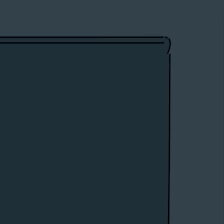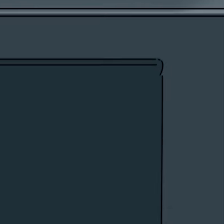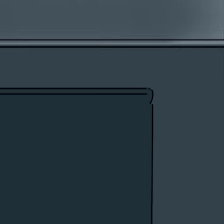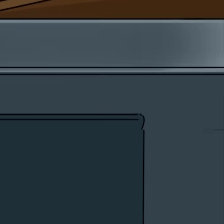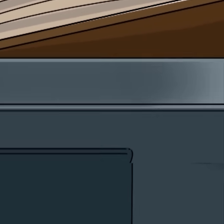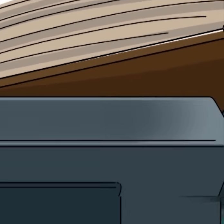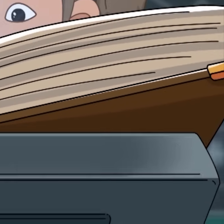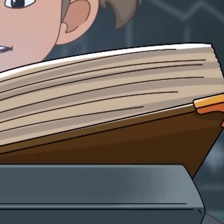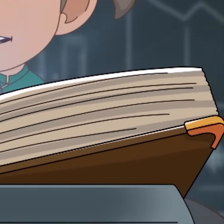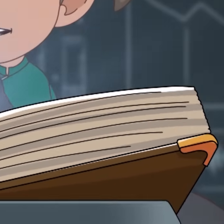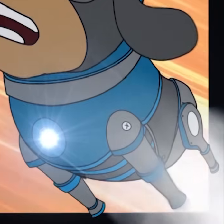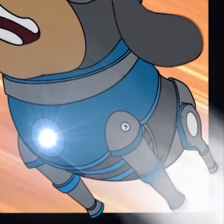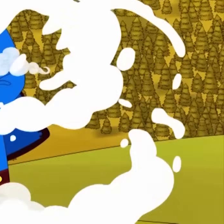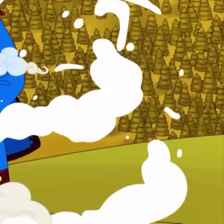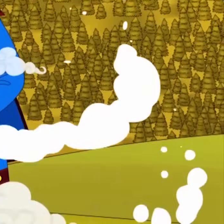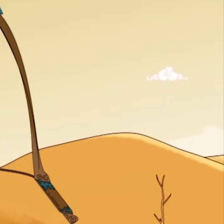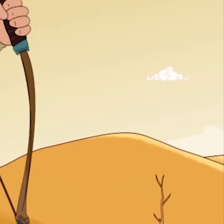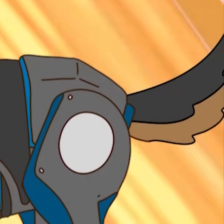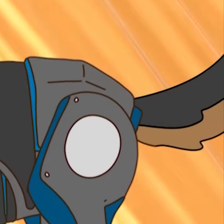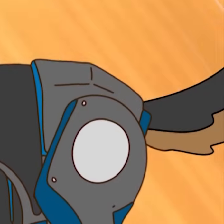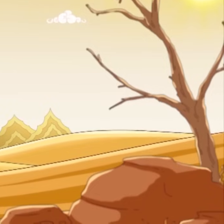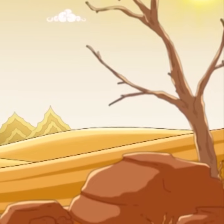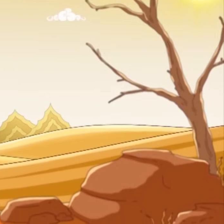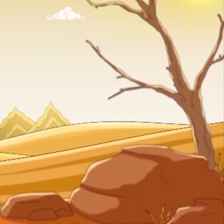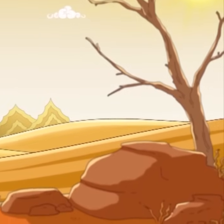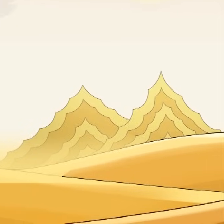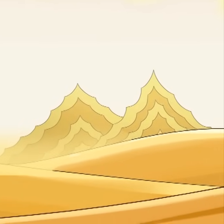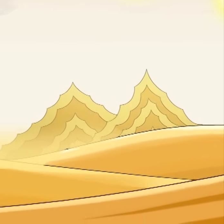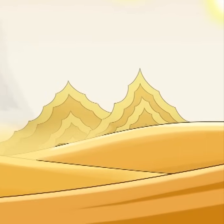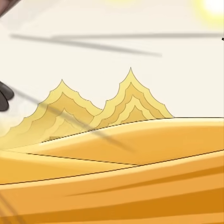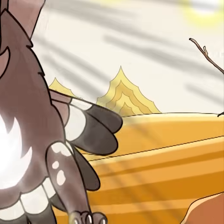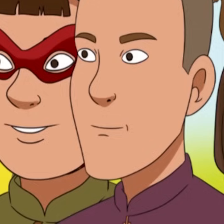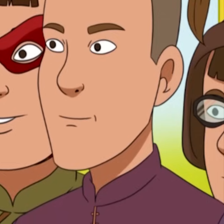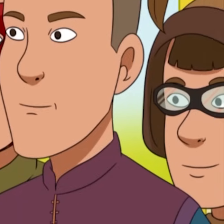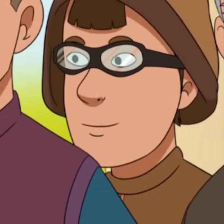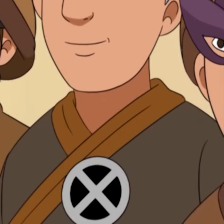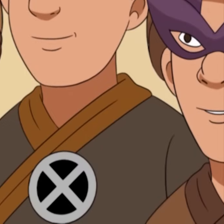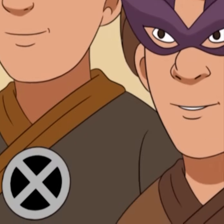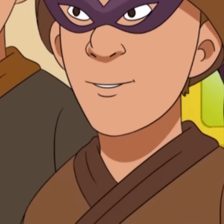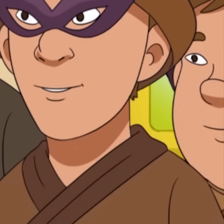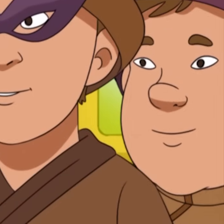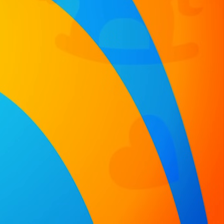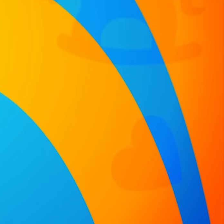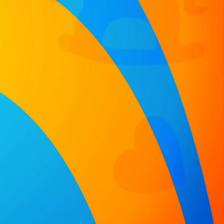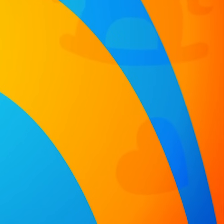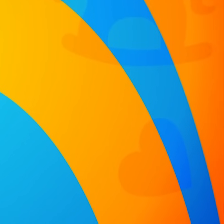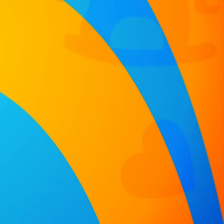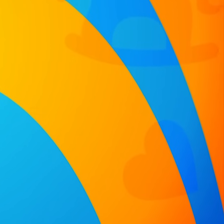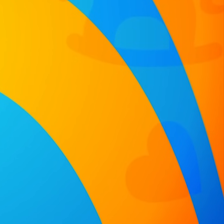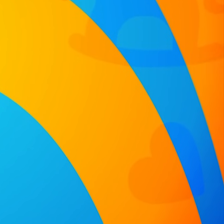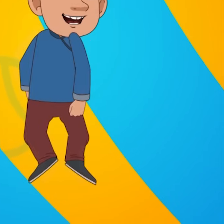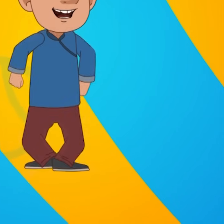Ичдийн номоор хамтаа айлан хамтаа баясна Эсрэг дүүрүүд байна, эрэг дүүрүүд байна